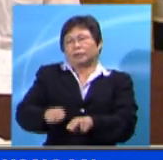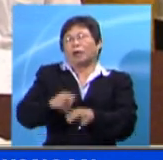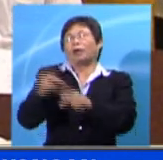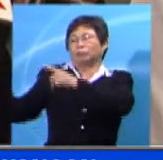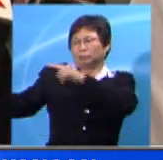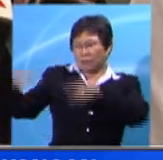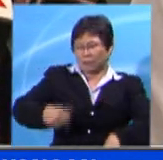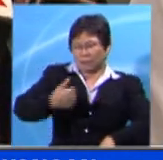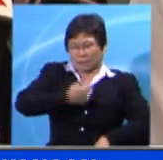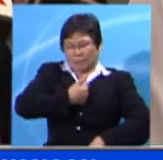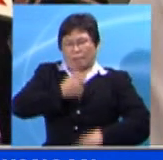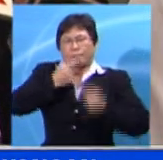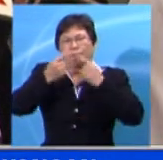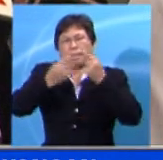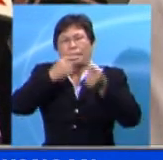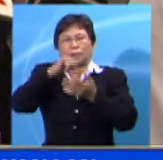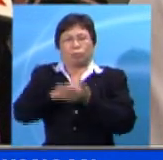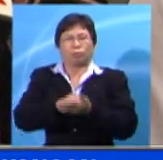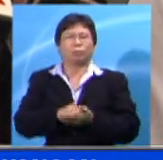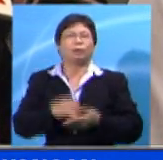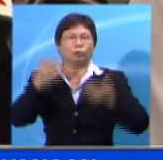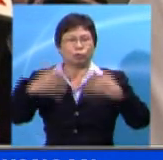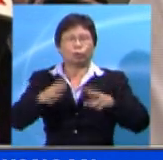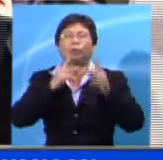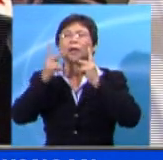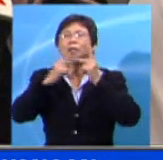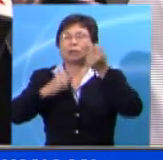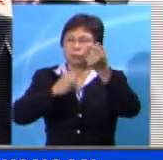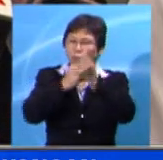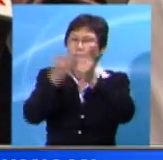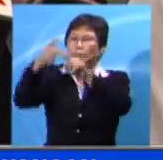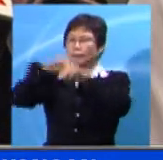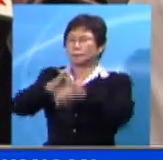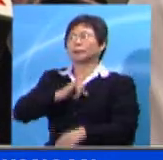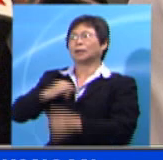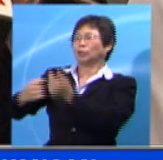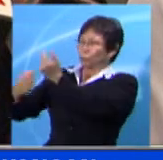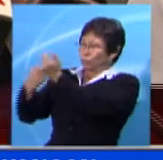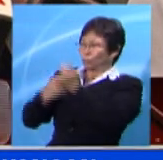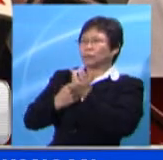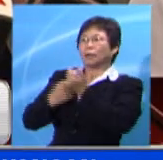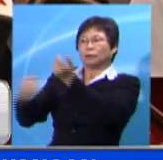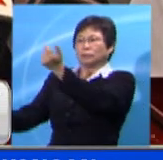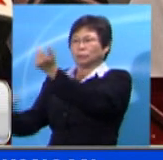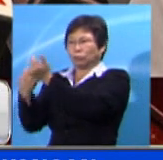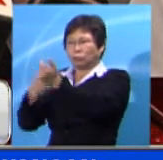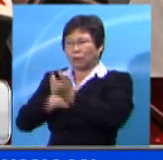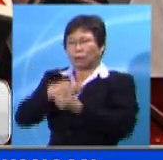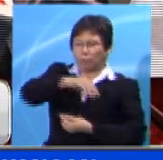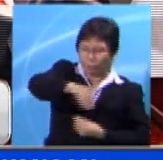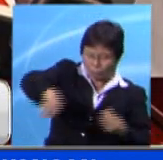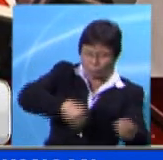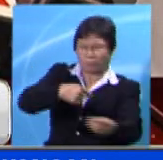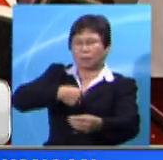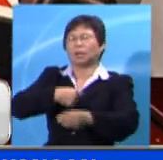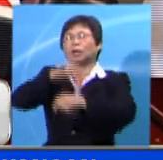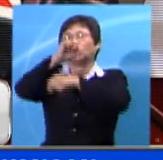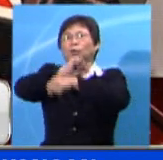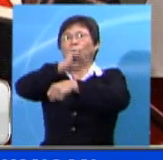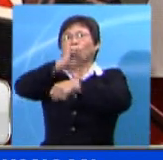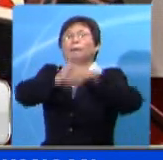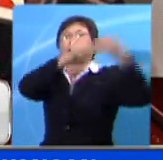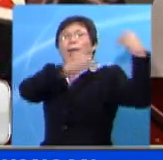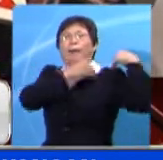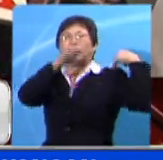hadir sendiri menyatakannya sokongan kepada saya untuk mengambil alih tugas sebagai Datuk menteri